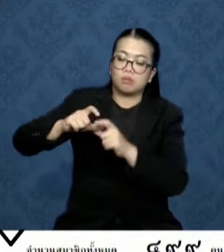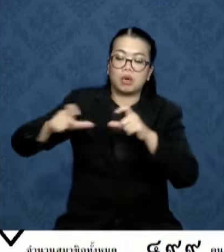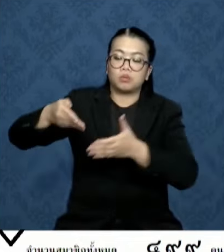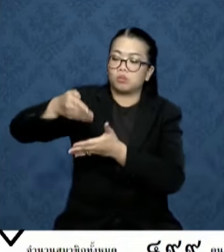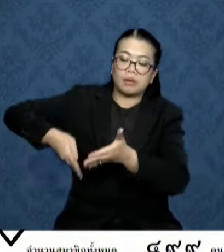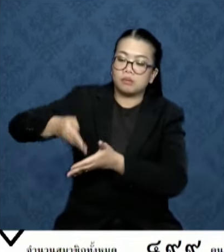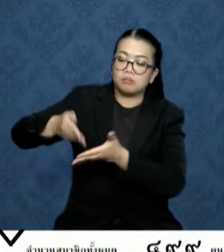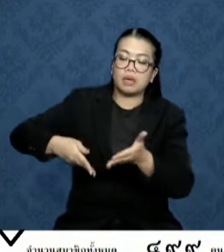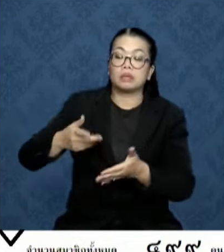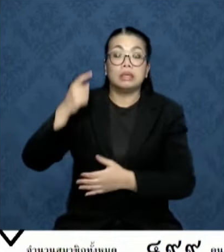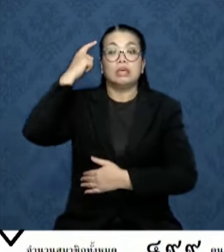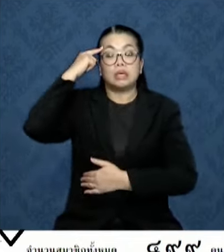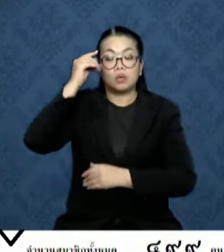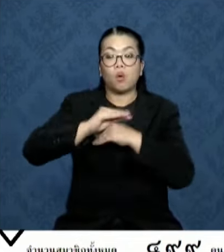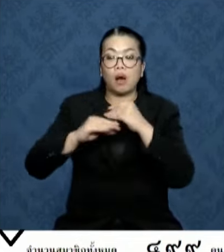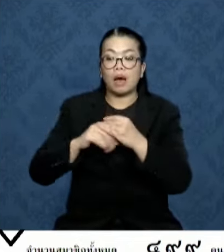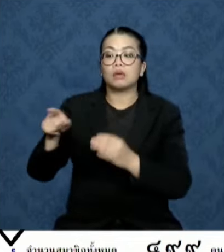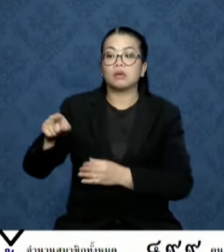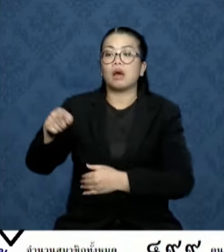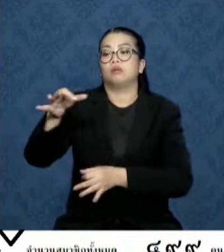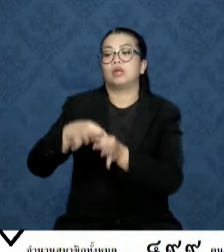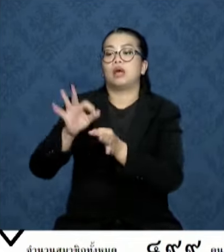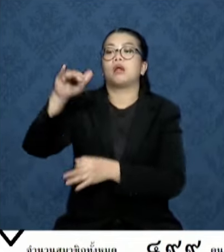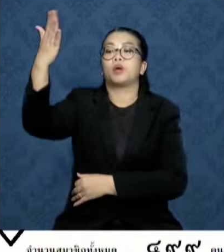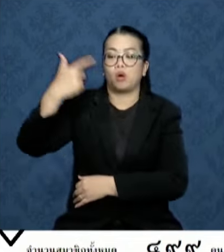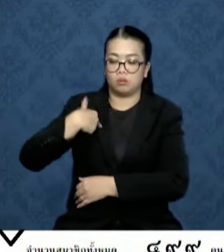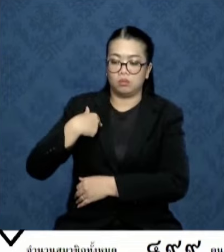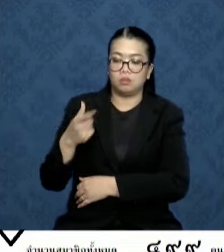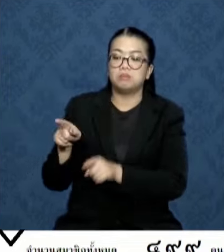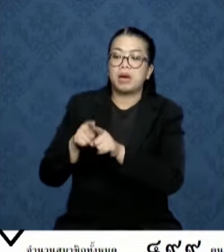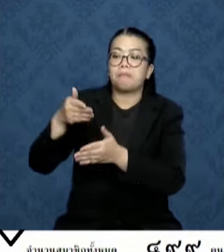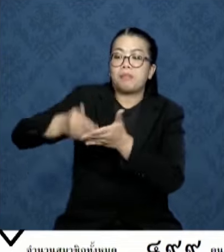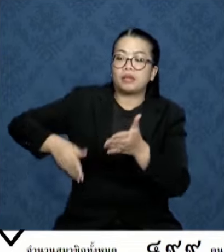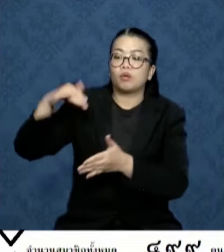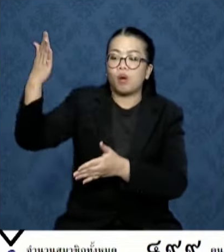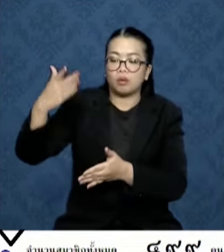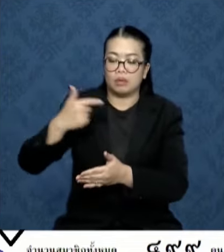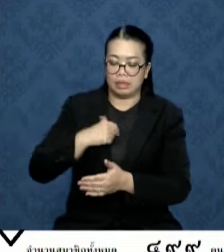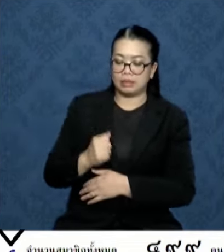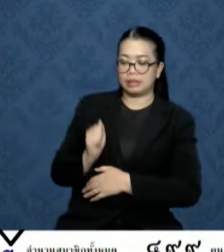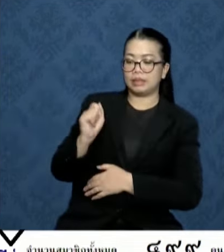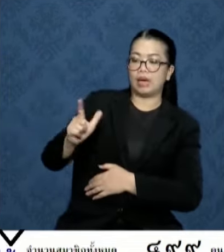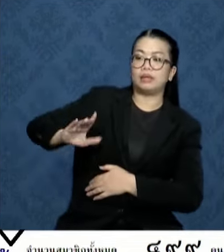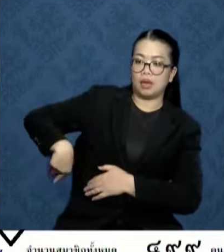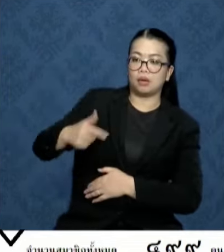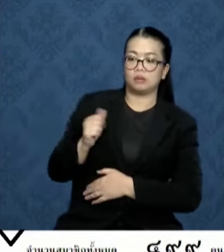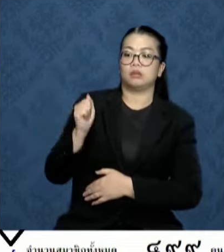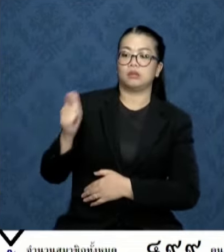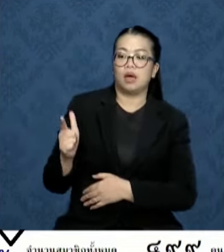นึกคงการอะไรออก ก็มารด Serv credit กั Bankmate manufactureแต่เวลาเรารดบิเครดิจ่ายแออกไปแล้ว